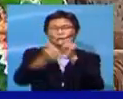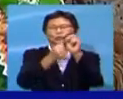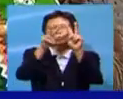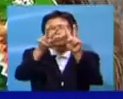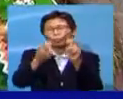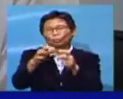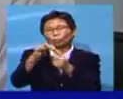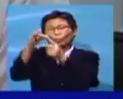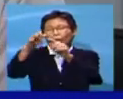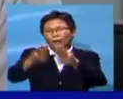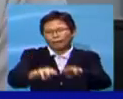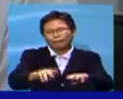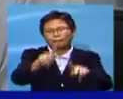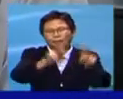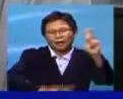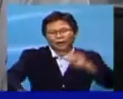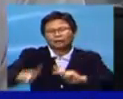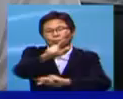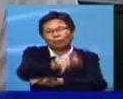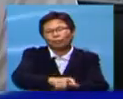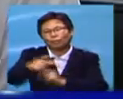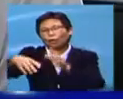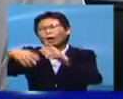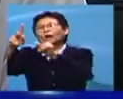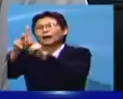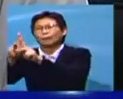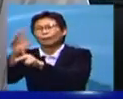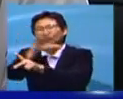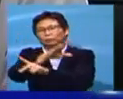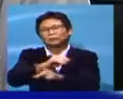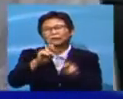terutama kepada penduduk di luar Bandar dan kawasan